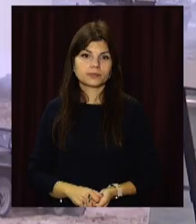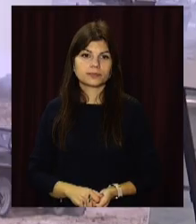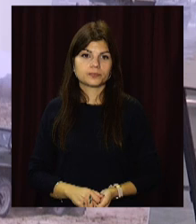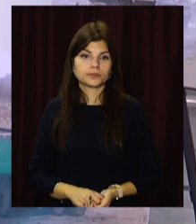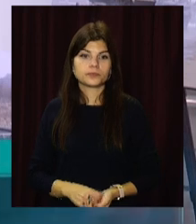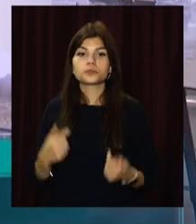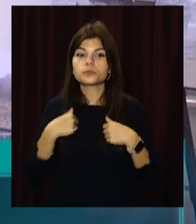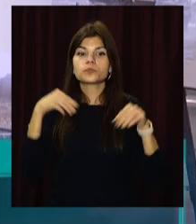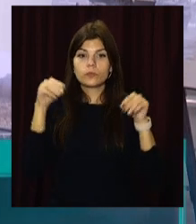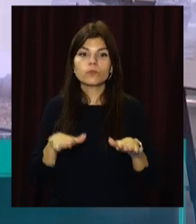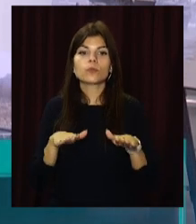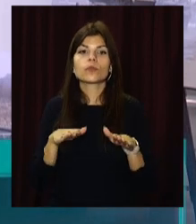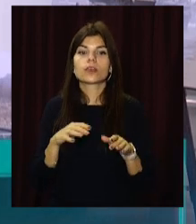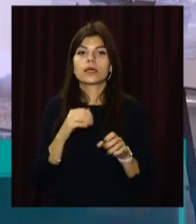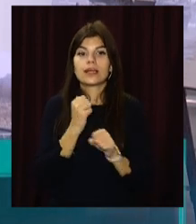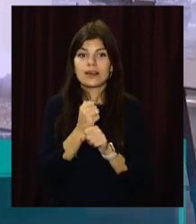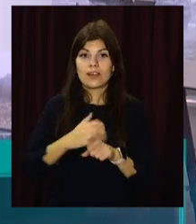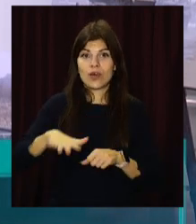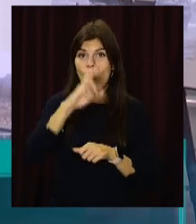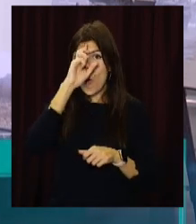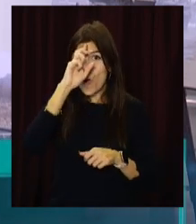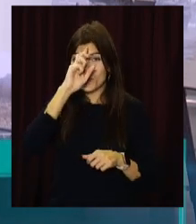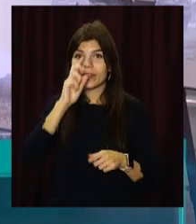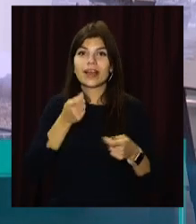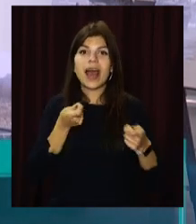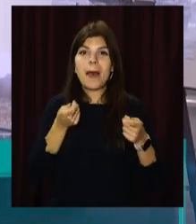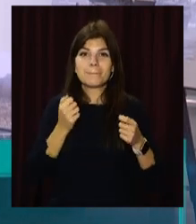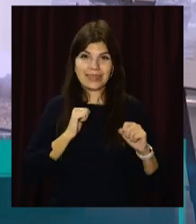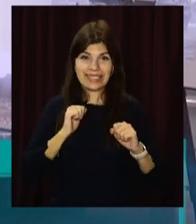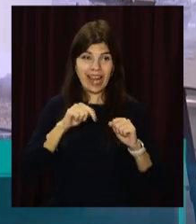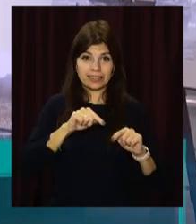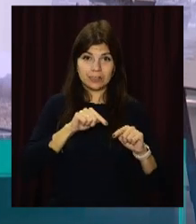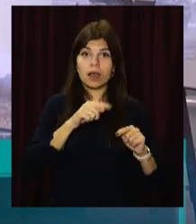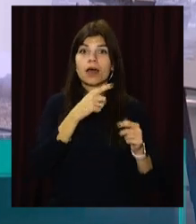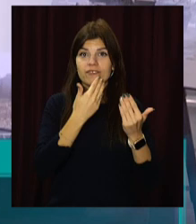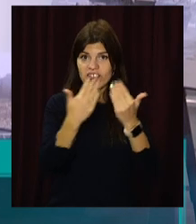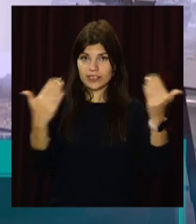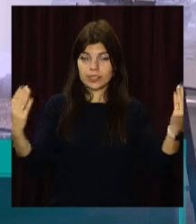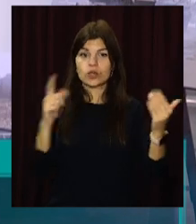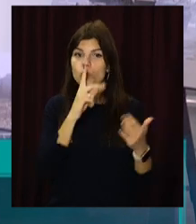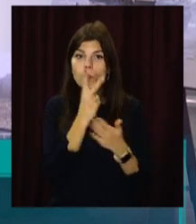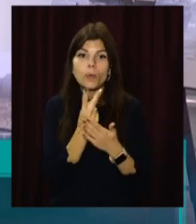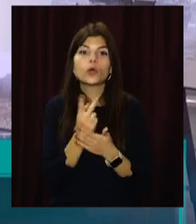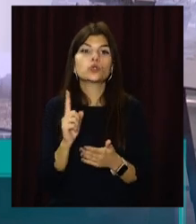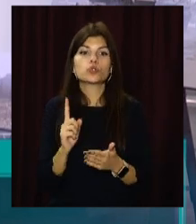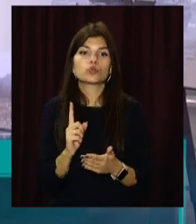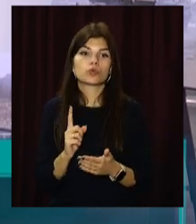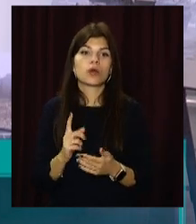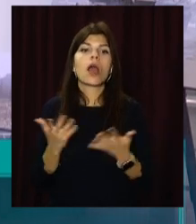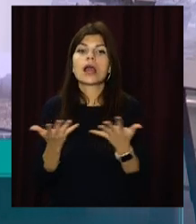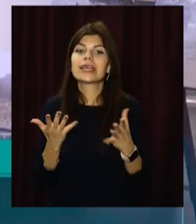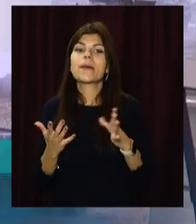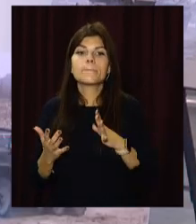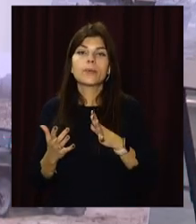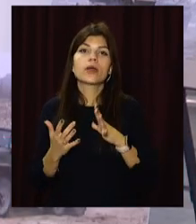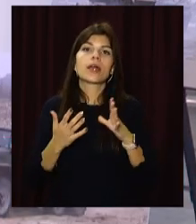Ми вирішили зробити в приміщенні облдержадміністрації невеличку виставку, яка б показувала, по-перше, яким було,